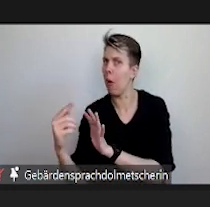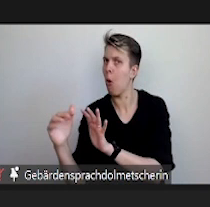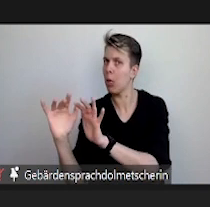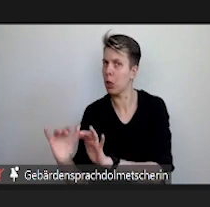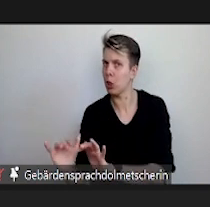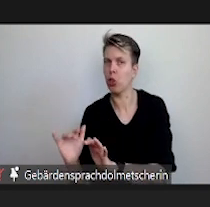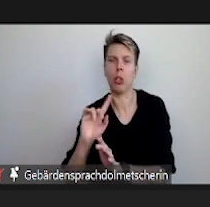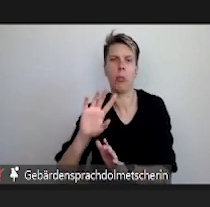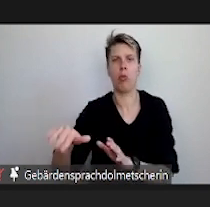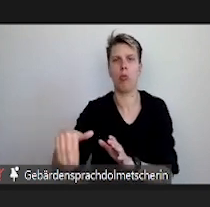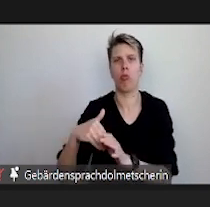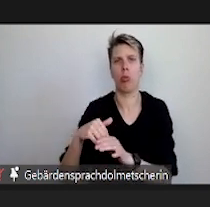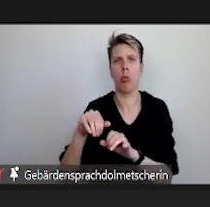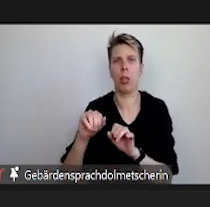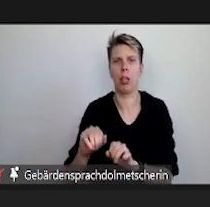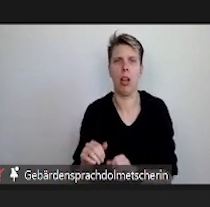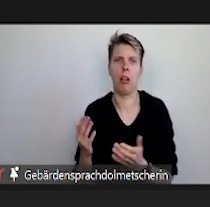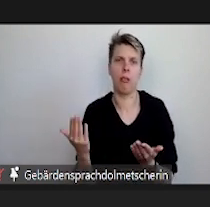Umsetzung